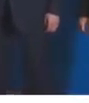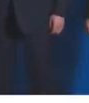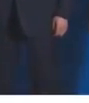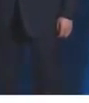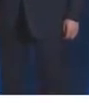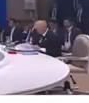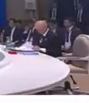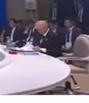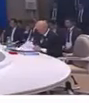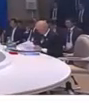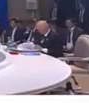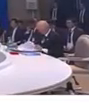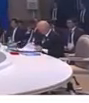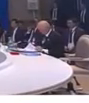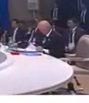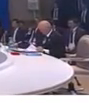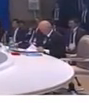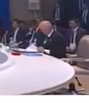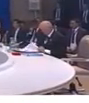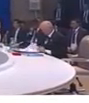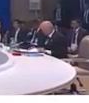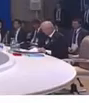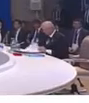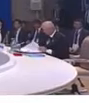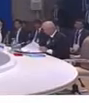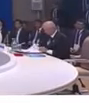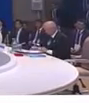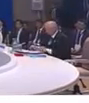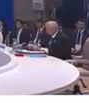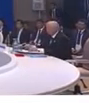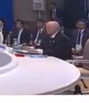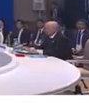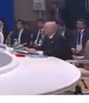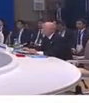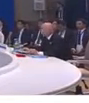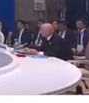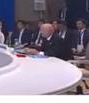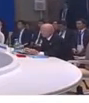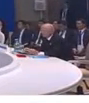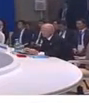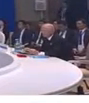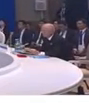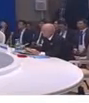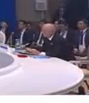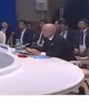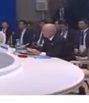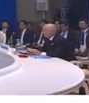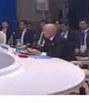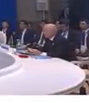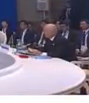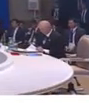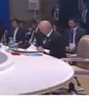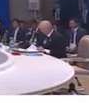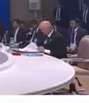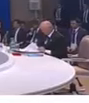Турция, Азербайджан и Кыргызстан. Все 4 государства на нынешнем совете утвердили 5-ю страну. Отныне Узбекистан – член Тюркского